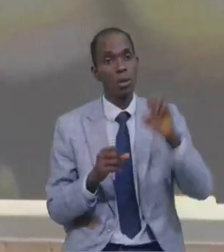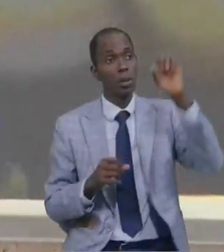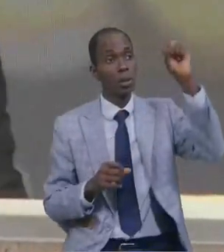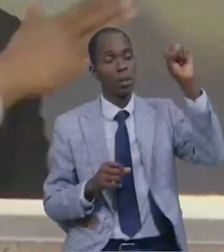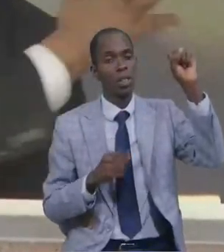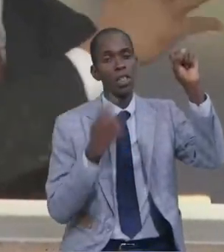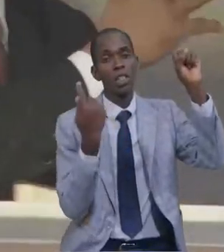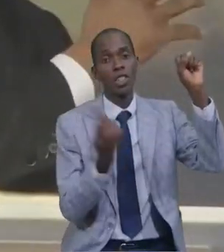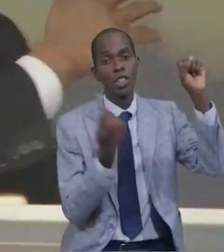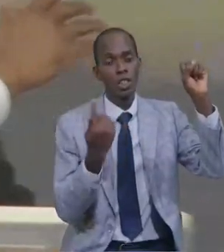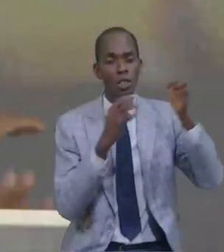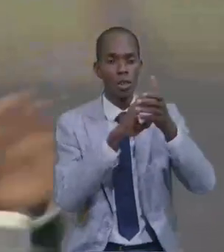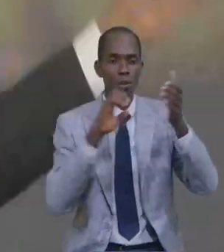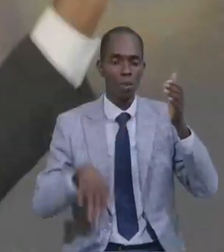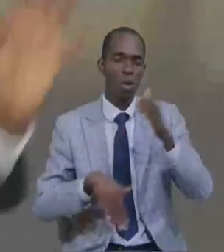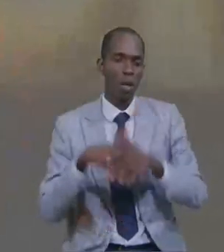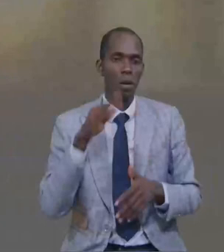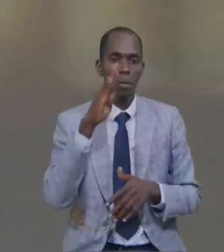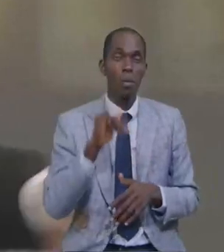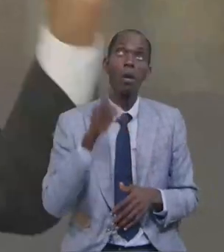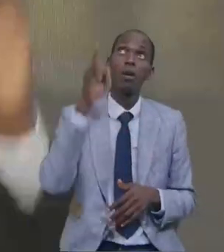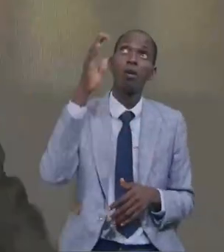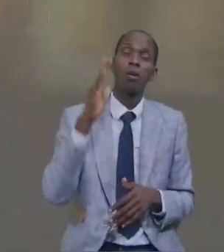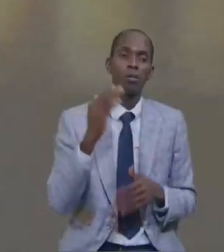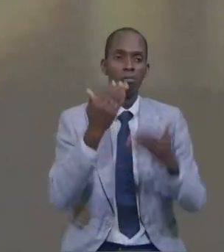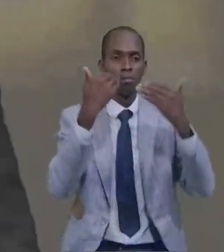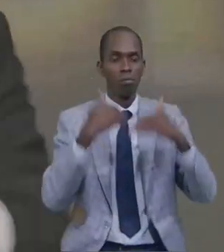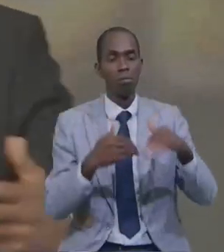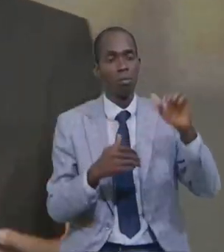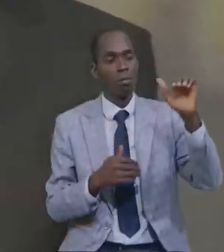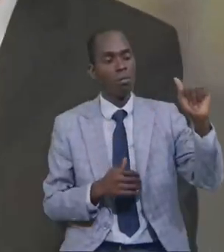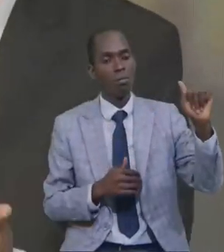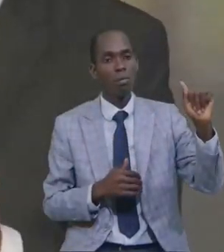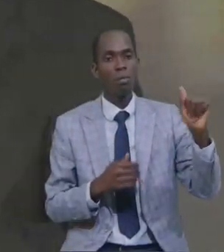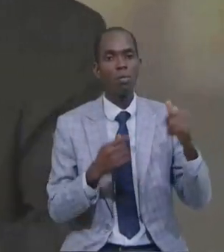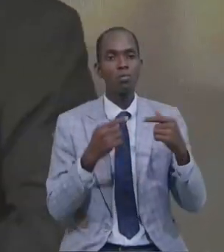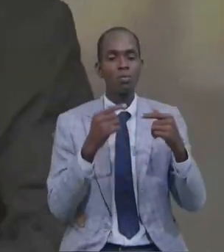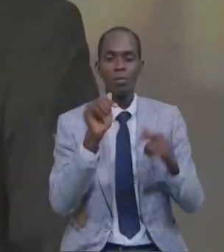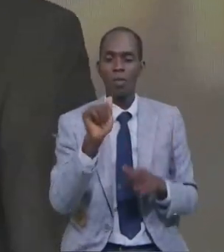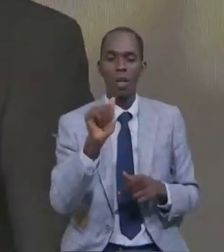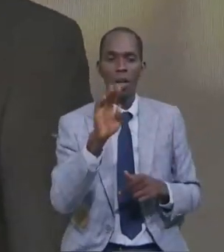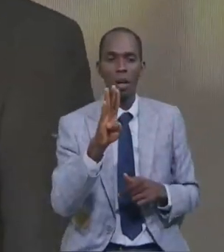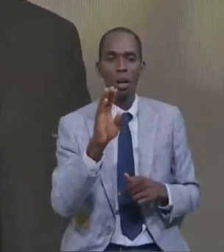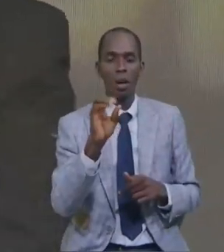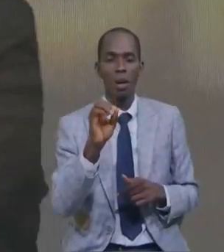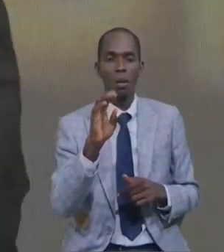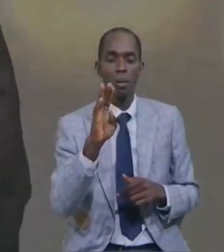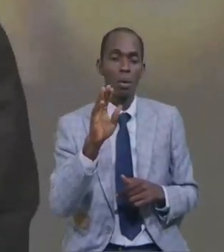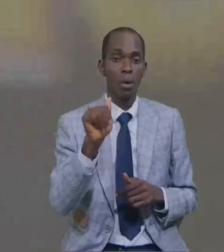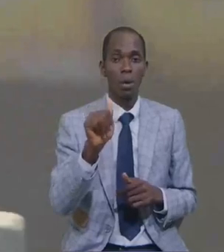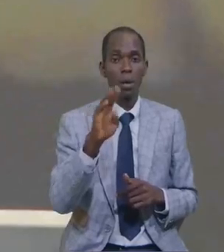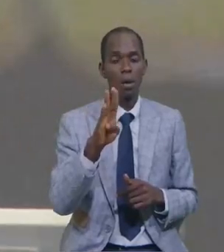Ensuite, les abominations purigées pour de bon, pour toujours. Toute abomination dans votre